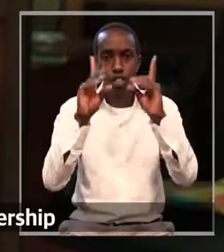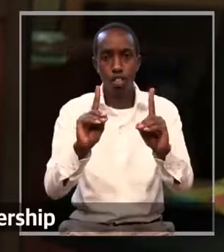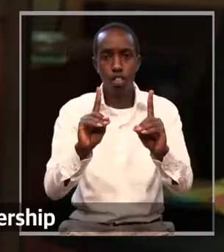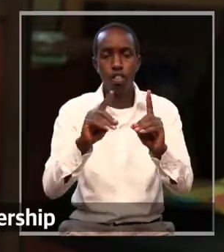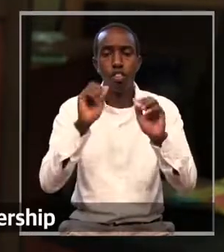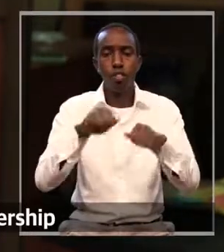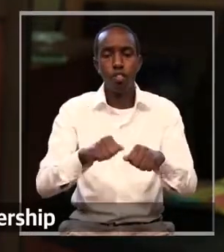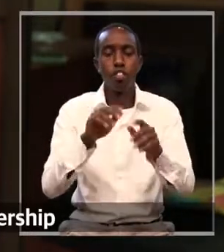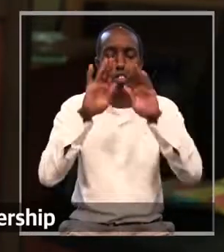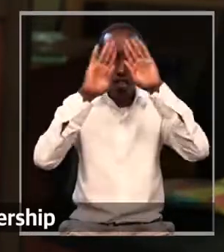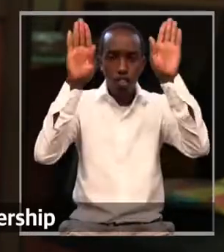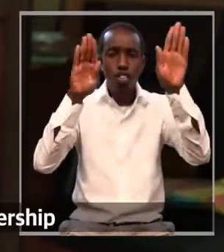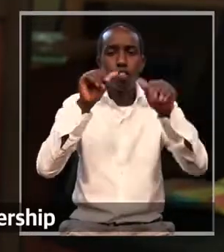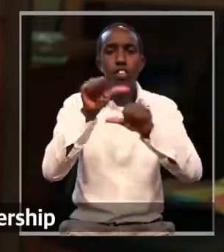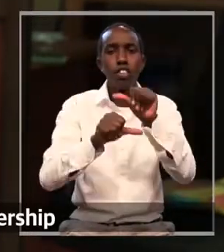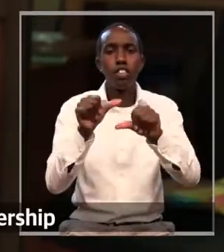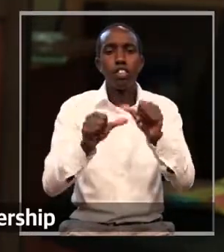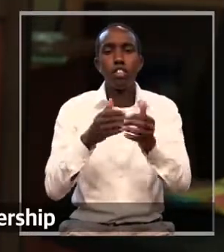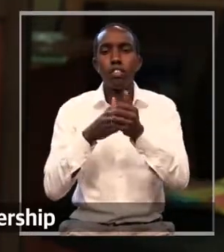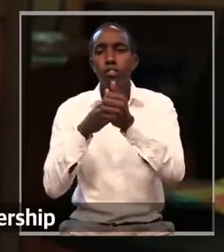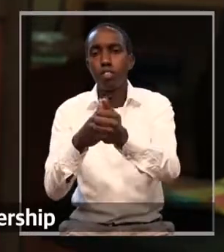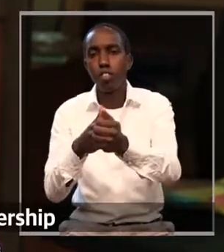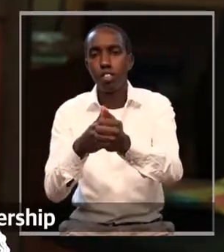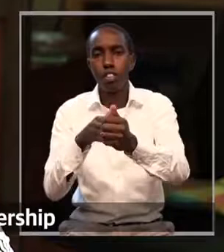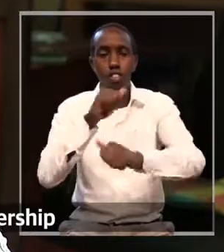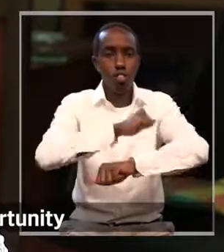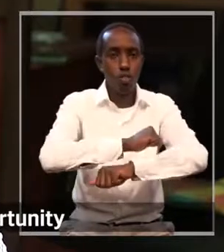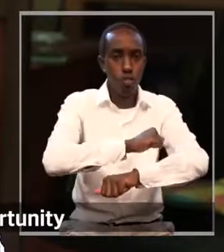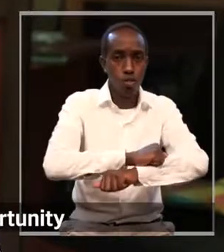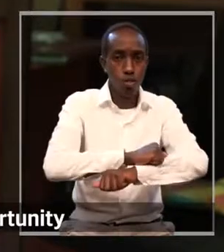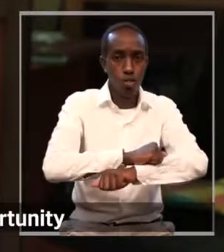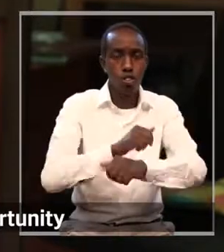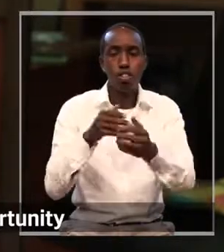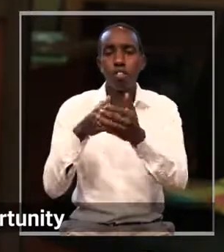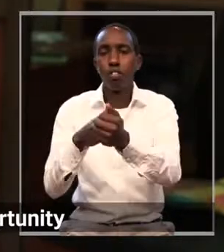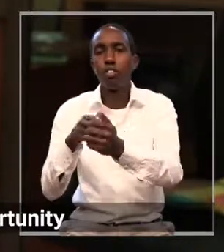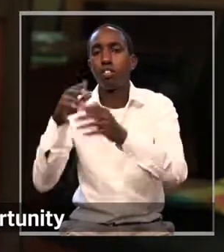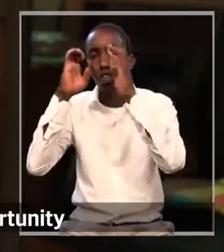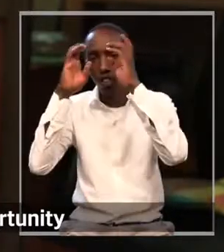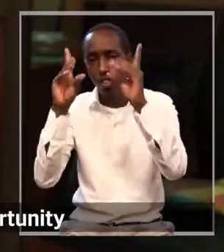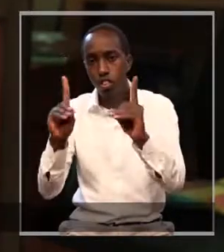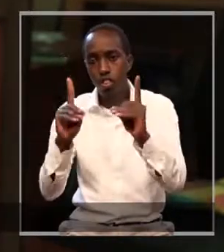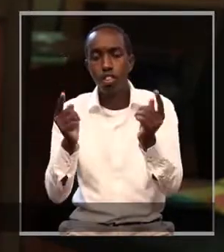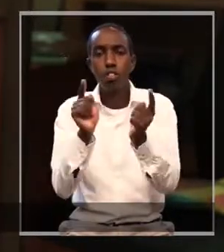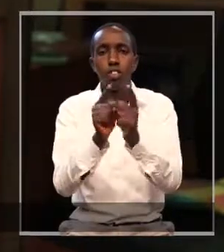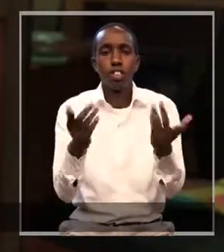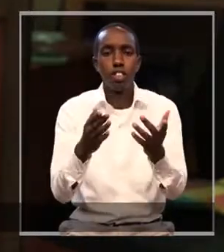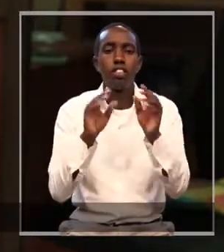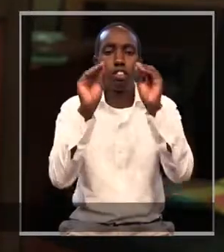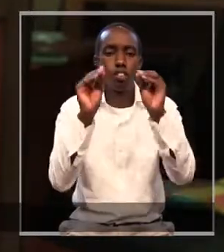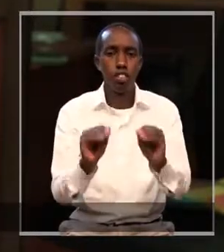w'uburezi ashobore gusobanukirwa aho imiyoborere y'ishuri n'imiyoborere y'uburezi